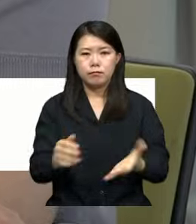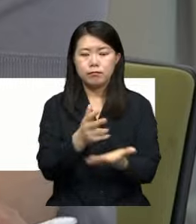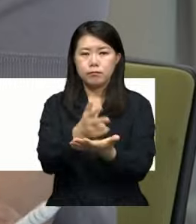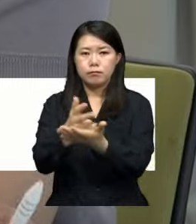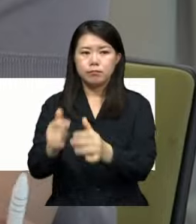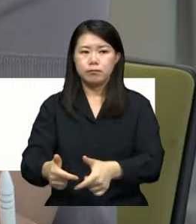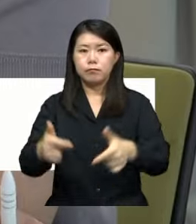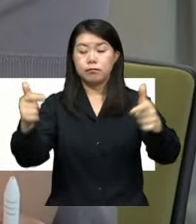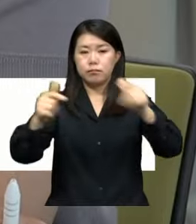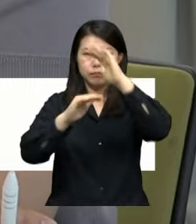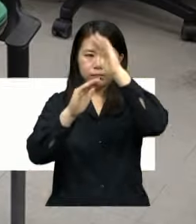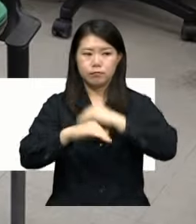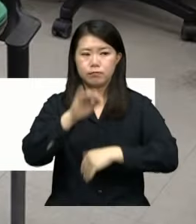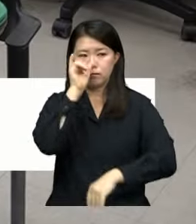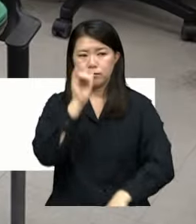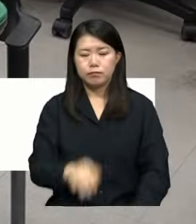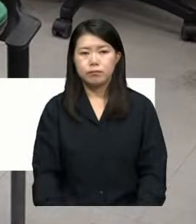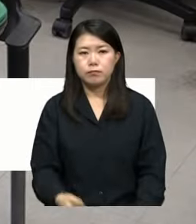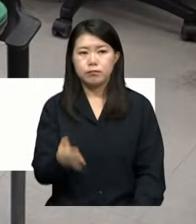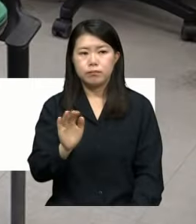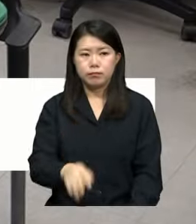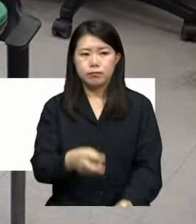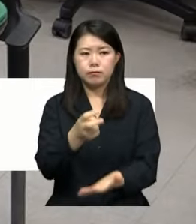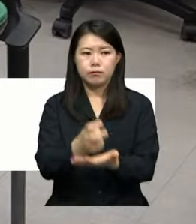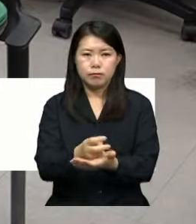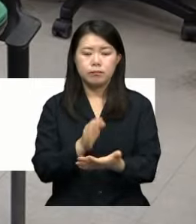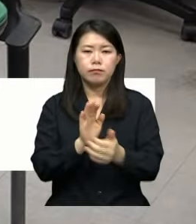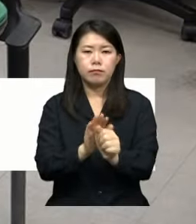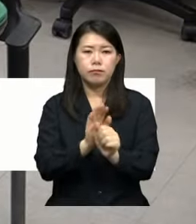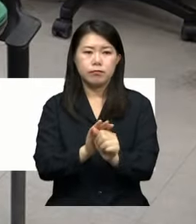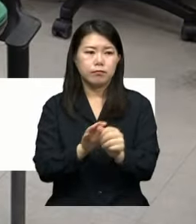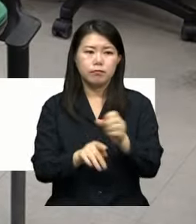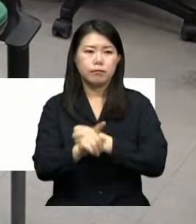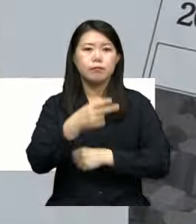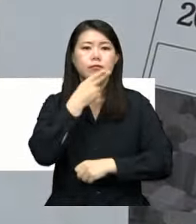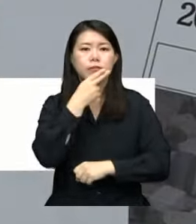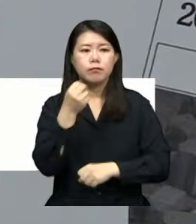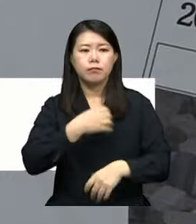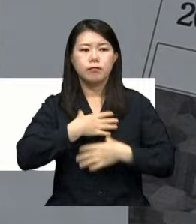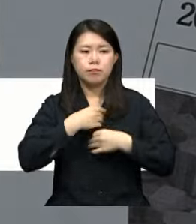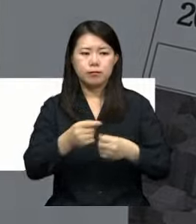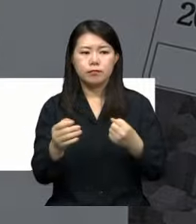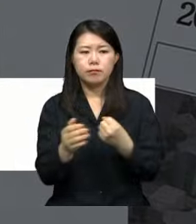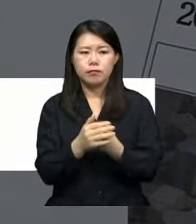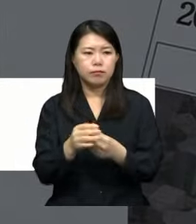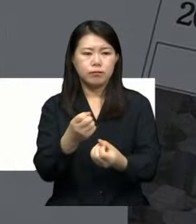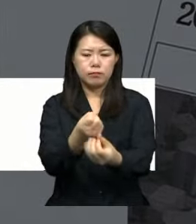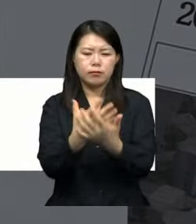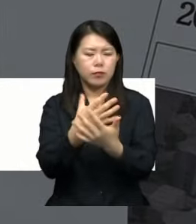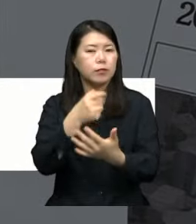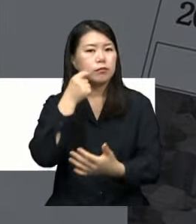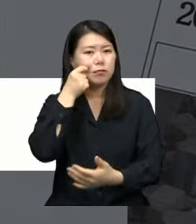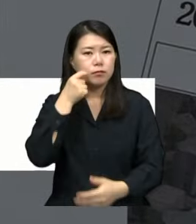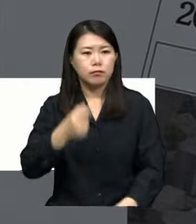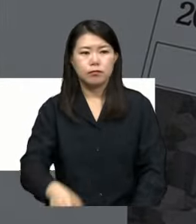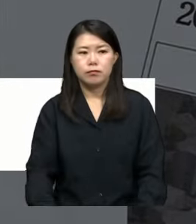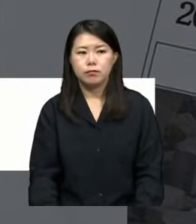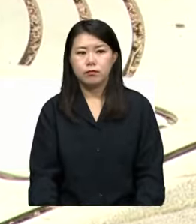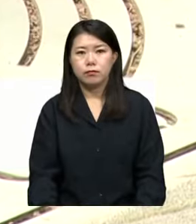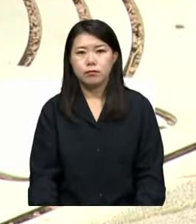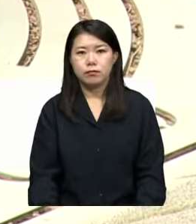확보하자는도 있었지만 근거가 없거나 안전상의 문제로 실 가능성이 있는 대안은 아닌 것으로